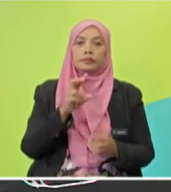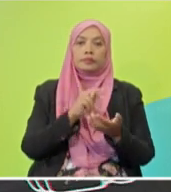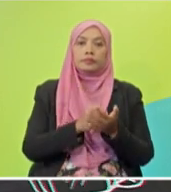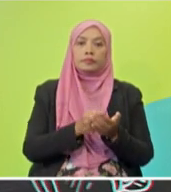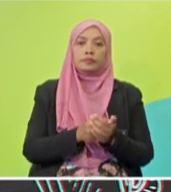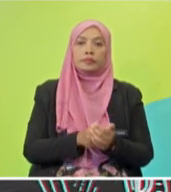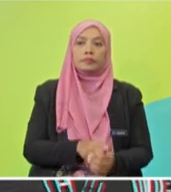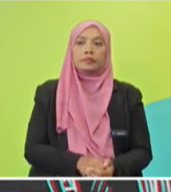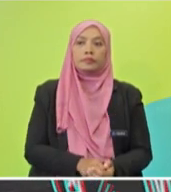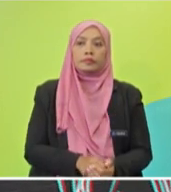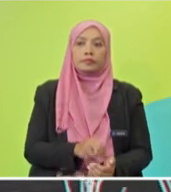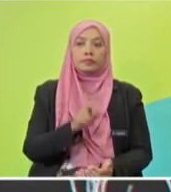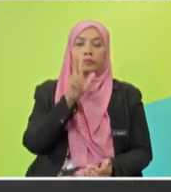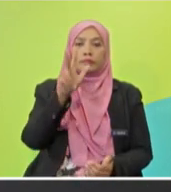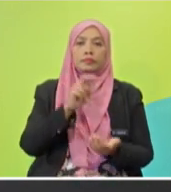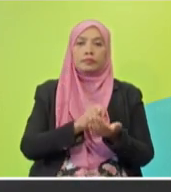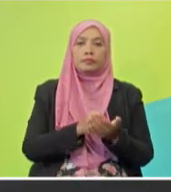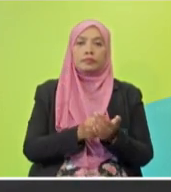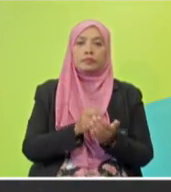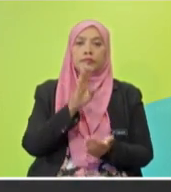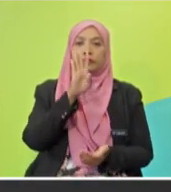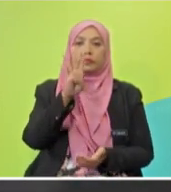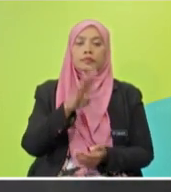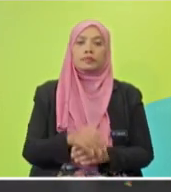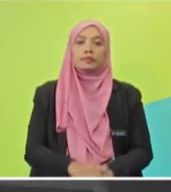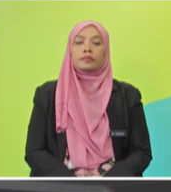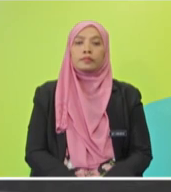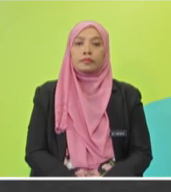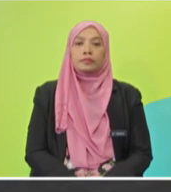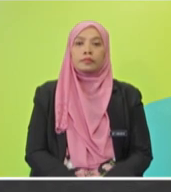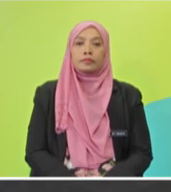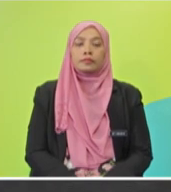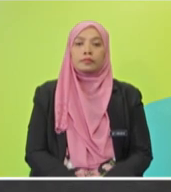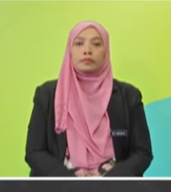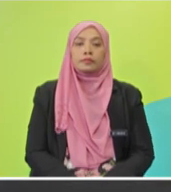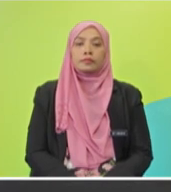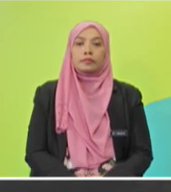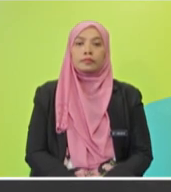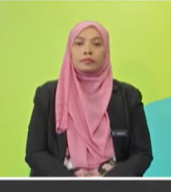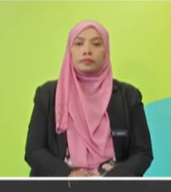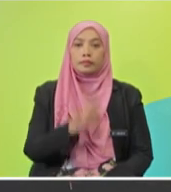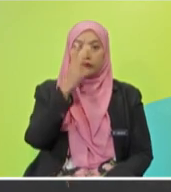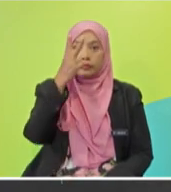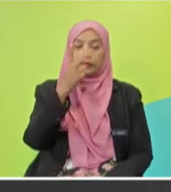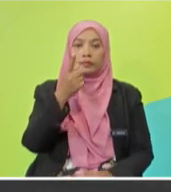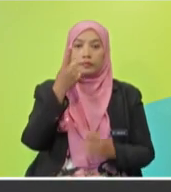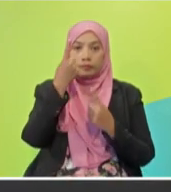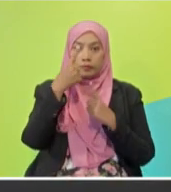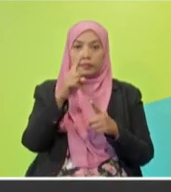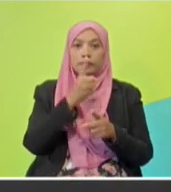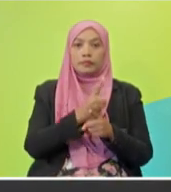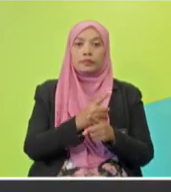jawapan ni betul atau tidak. Okey, ni pilih sentimeter. Okey, kita tengok